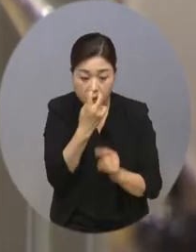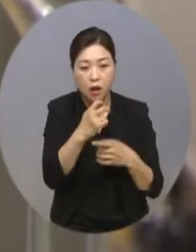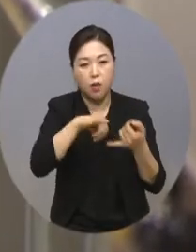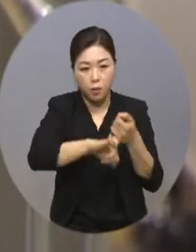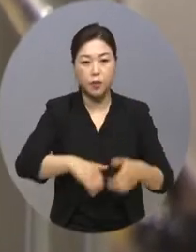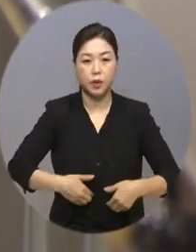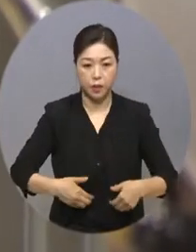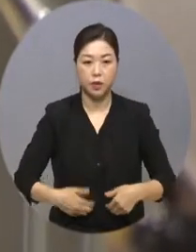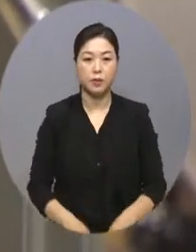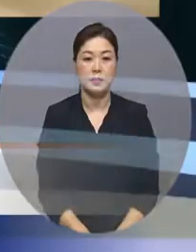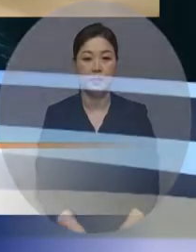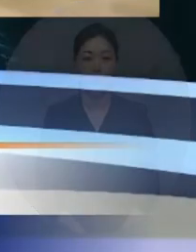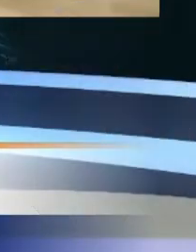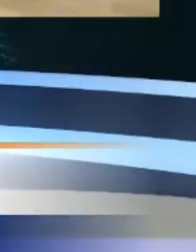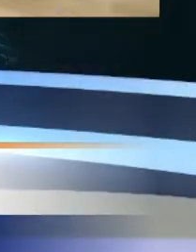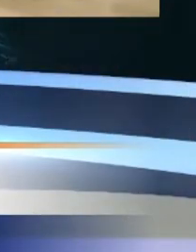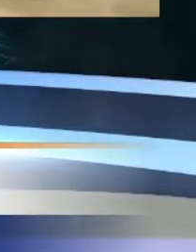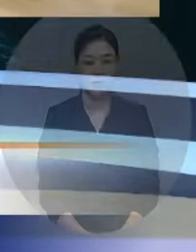합니다.